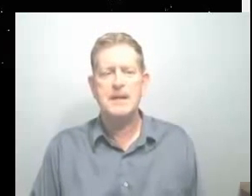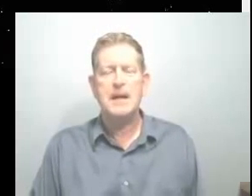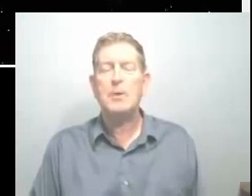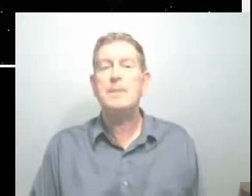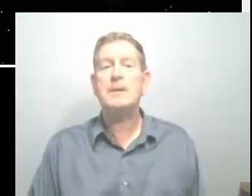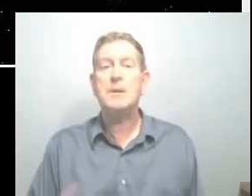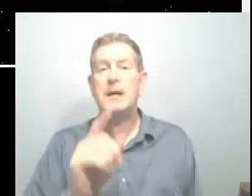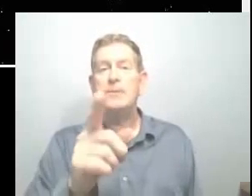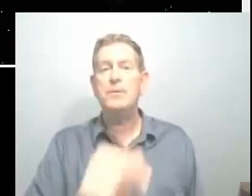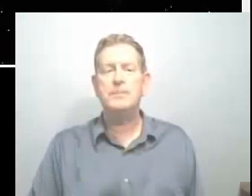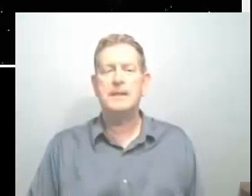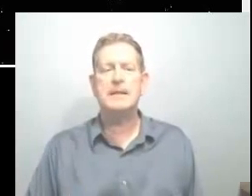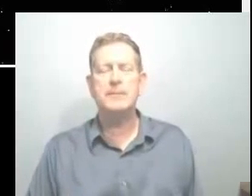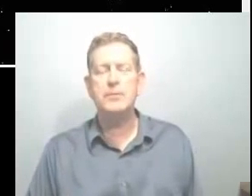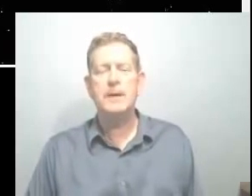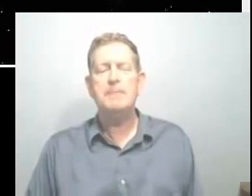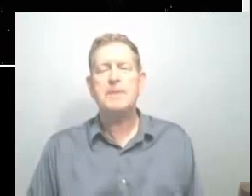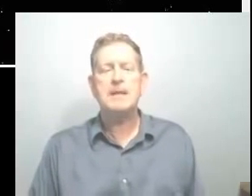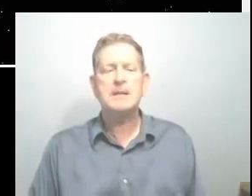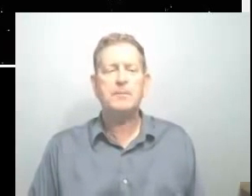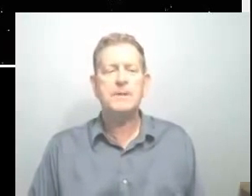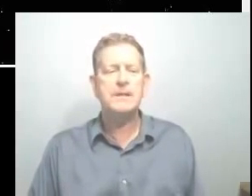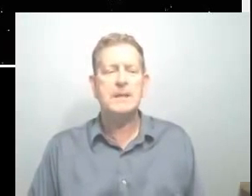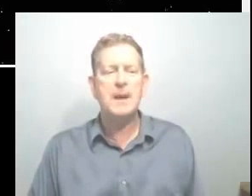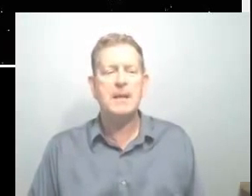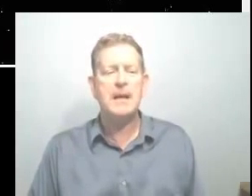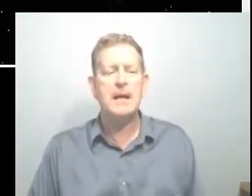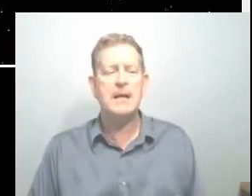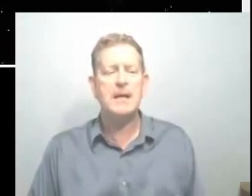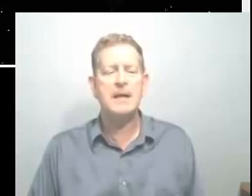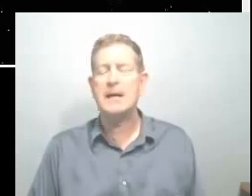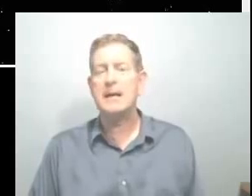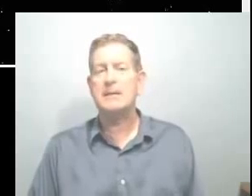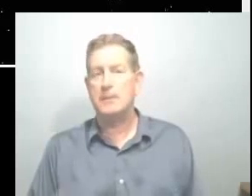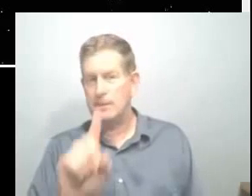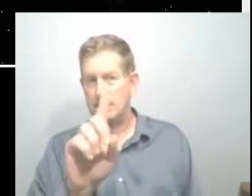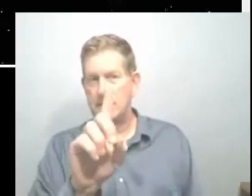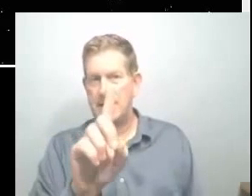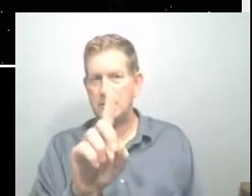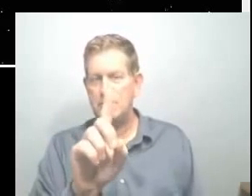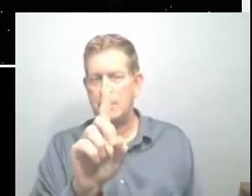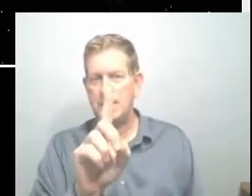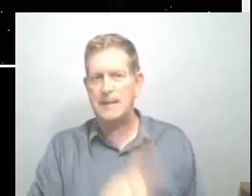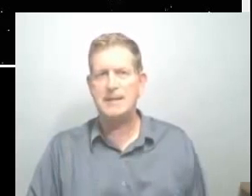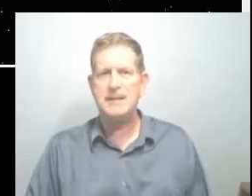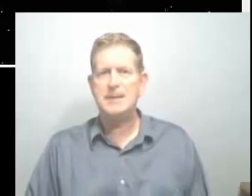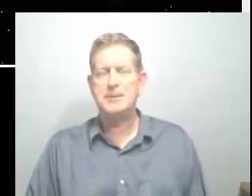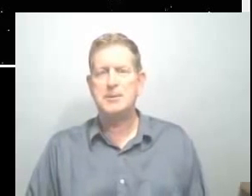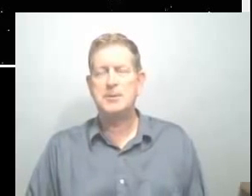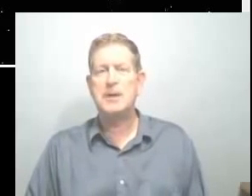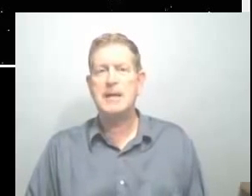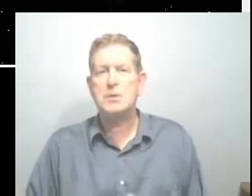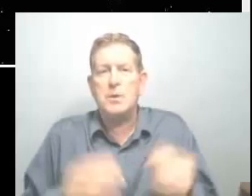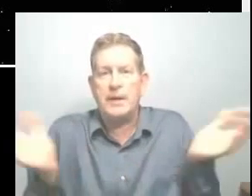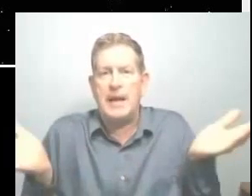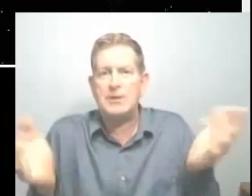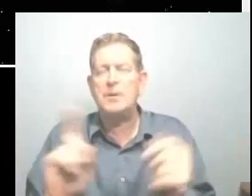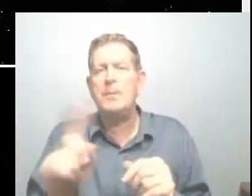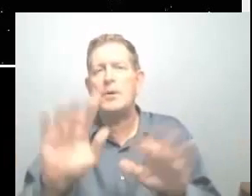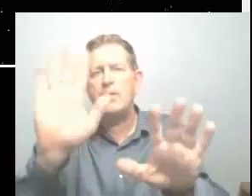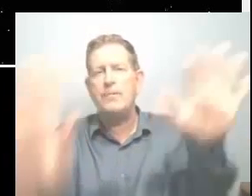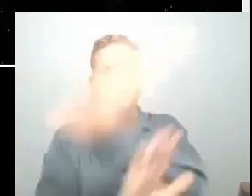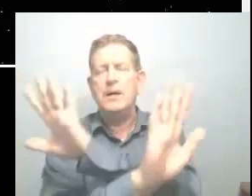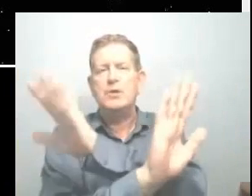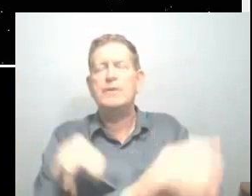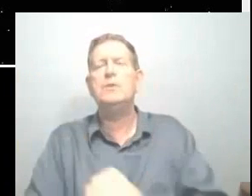dit. Ok, maintenant, à vous. À vous. Cette fois-ci, c'est marqué 1, 1, 1, classe numéro 1 de questions avec est-ce